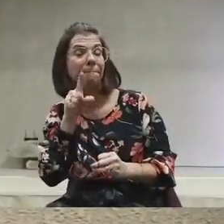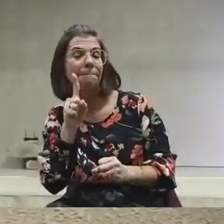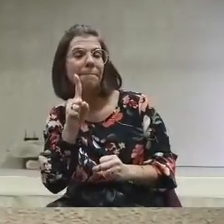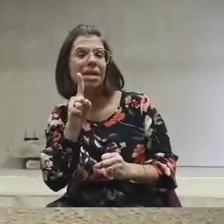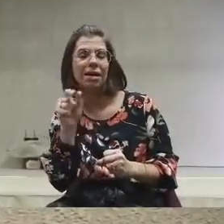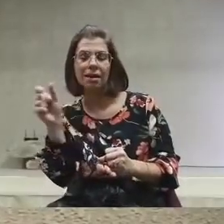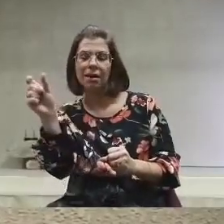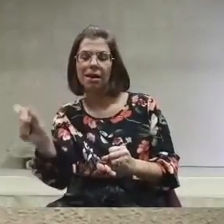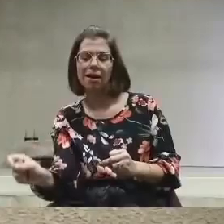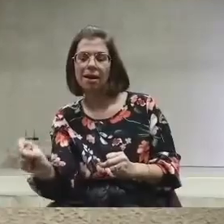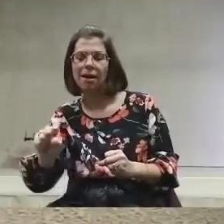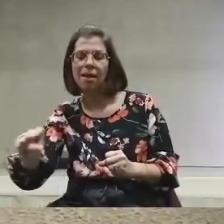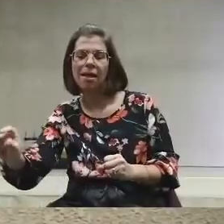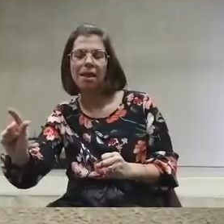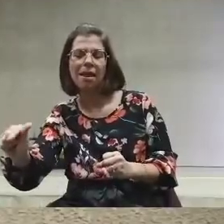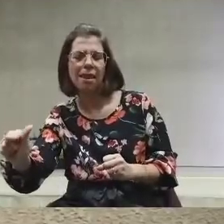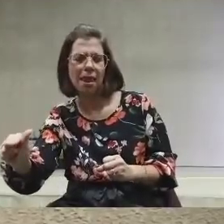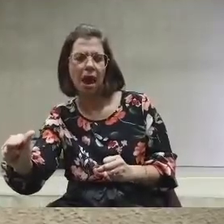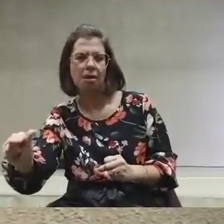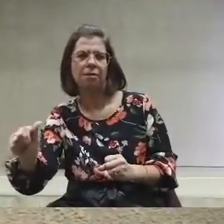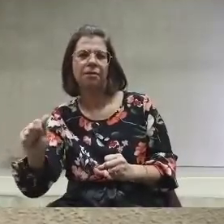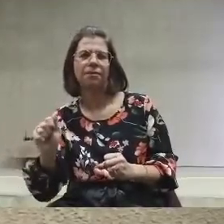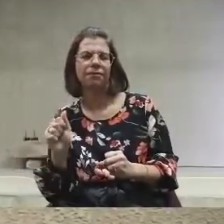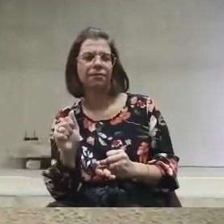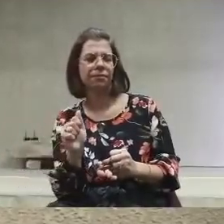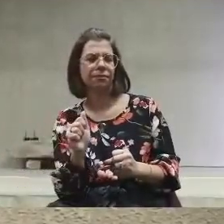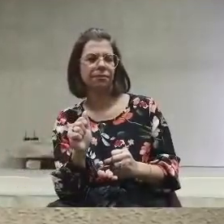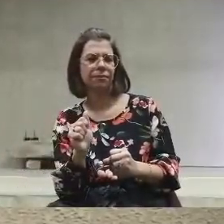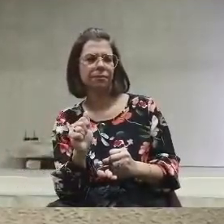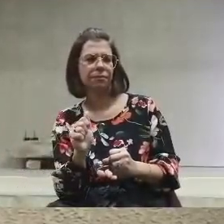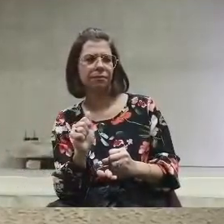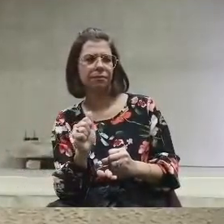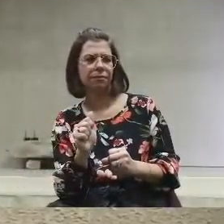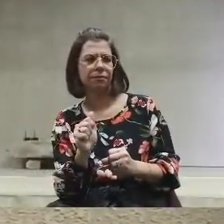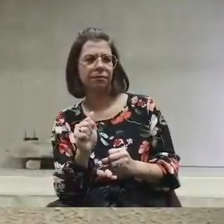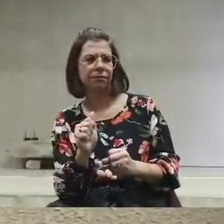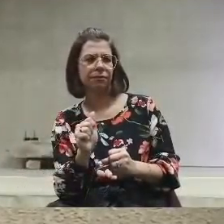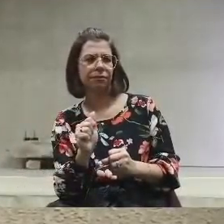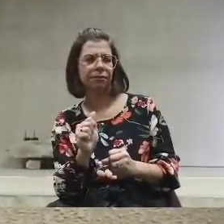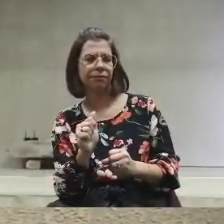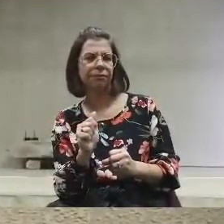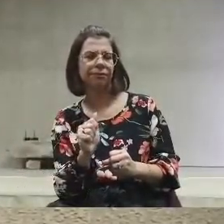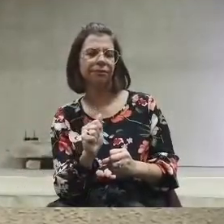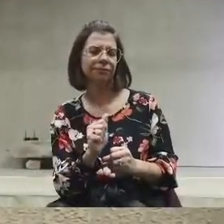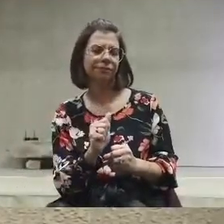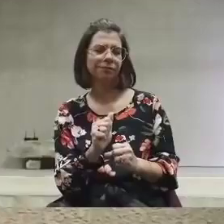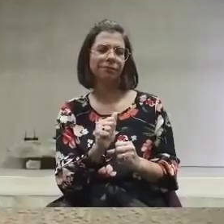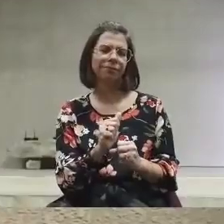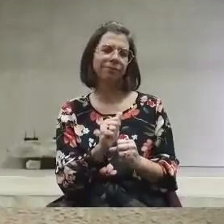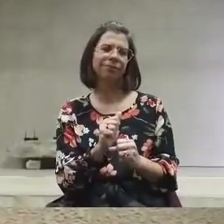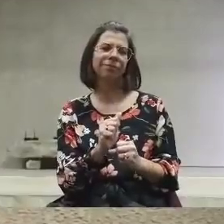ça nous parle des puissances des ténèbres, les puissances démoniaques, l'adversaire.